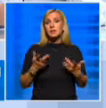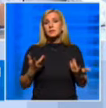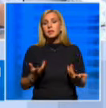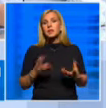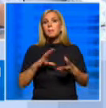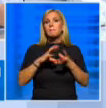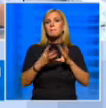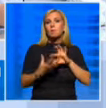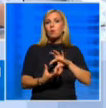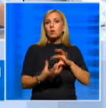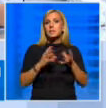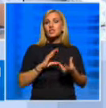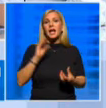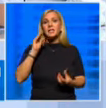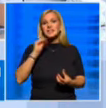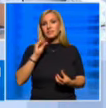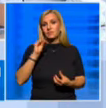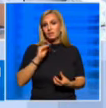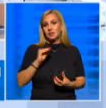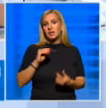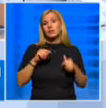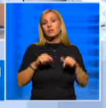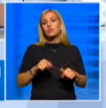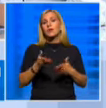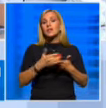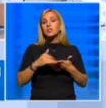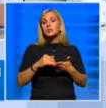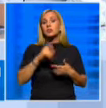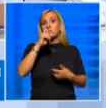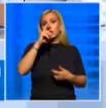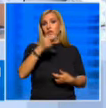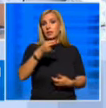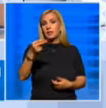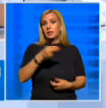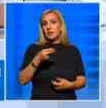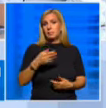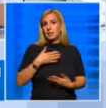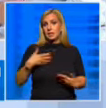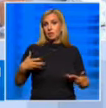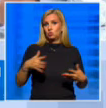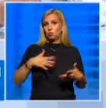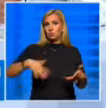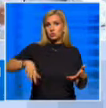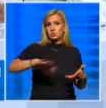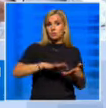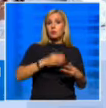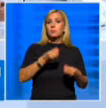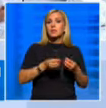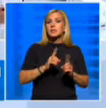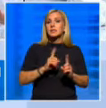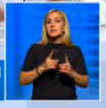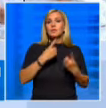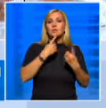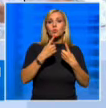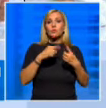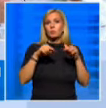дъвка, това е част от темите, които са важни за обществото ни. Проблемът не е в това дали трябва да се говори по тях или